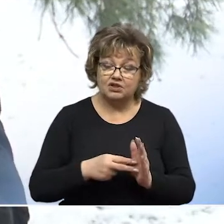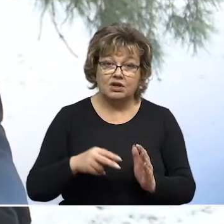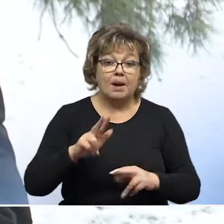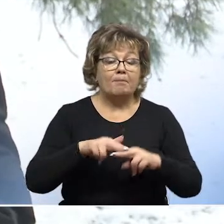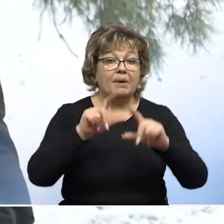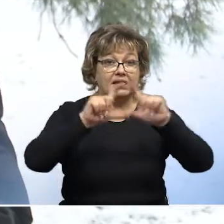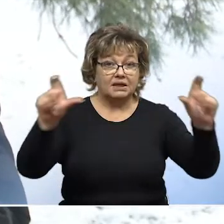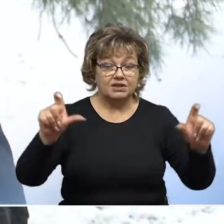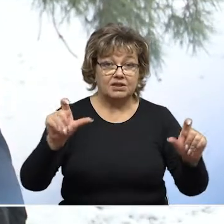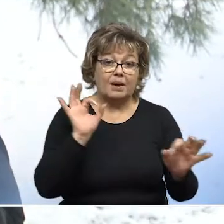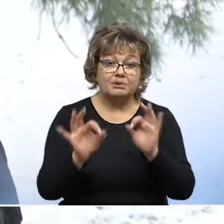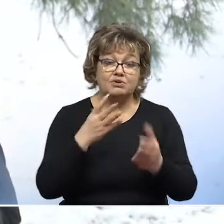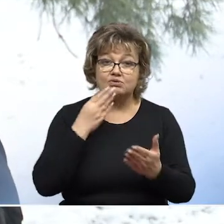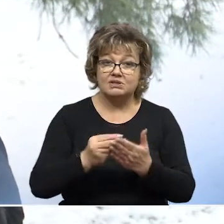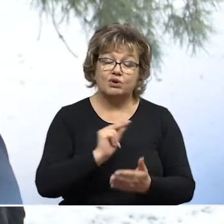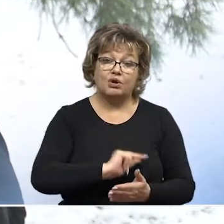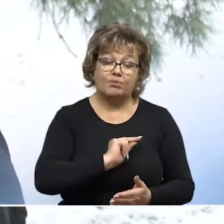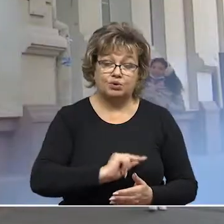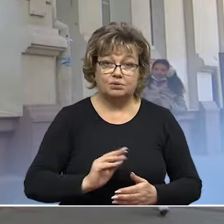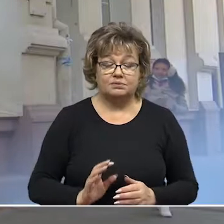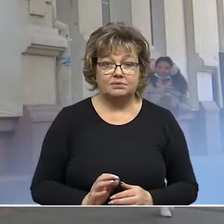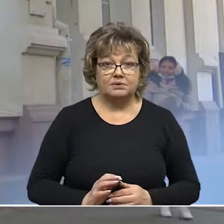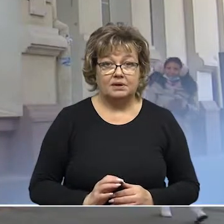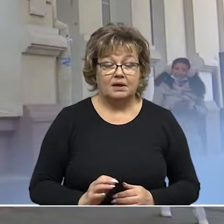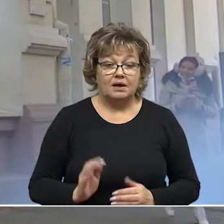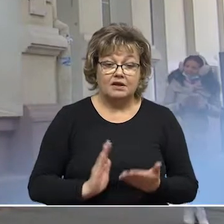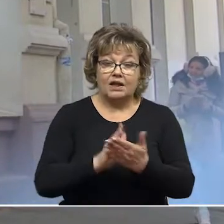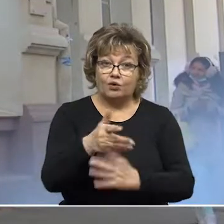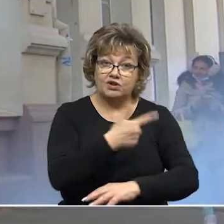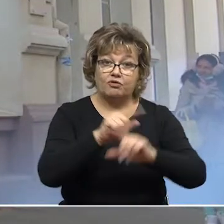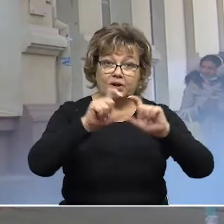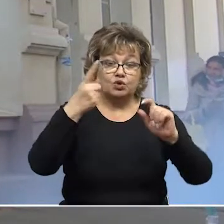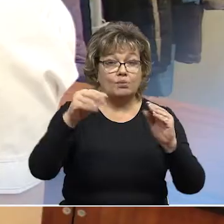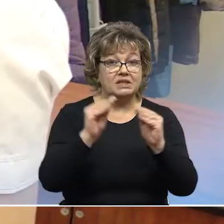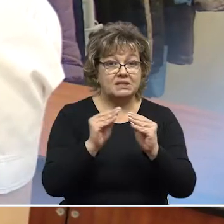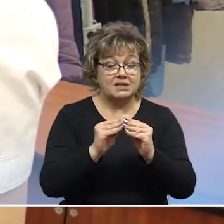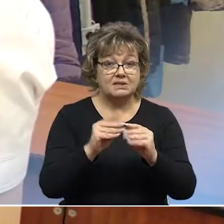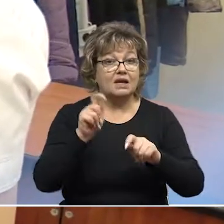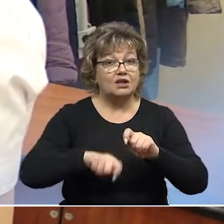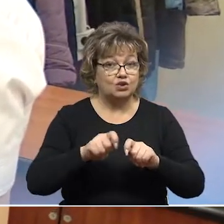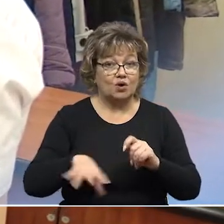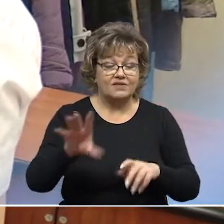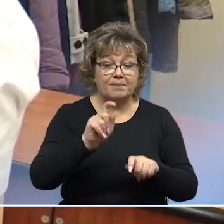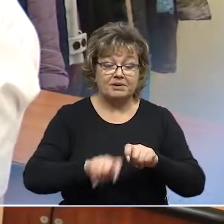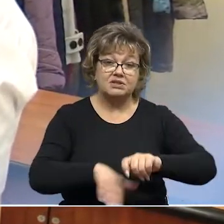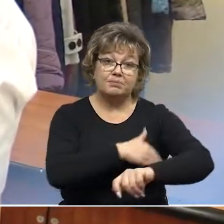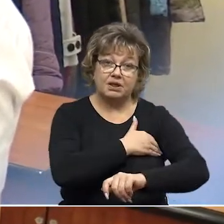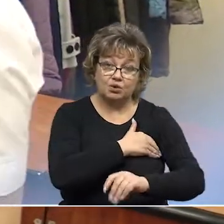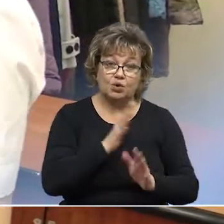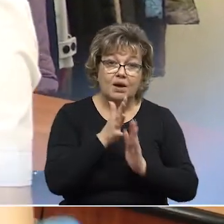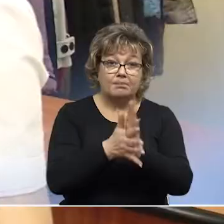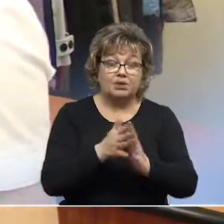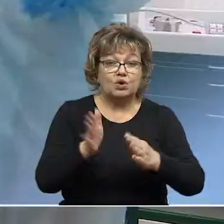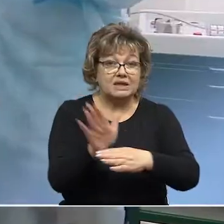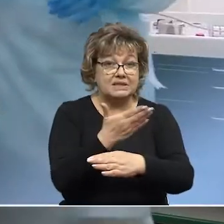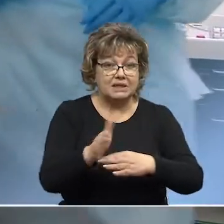задачей, донские поликлиники оптимизируют свою работу. На входе в поликлинику номер 10 фейс-контроль. Всем измеряют температуру,